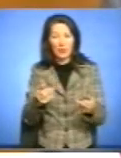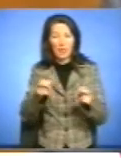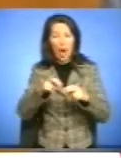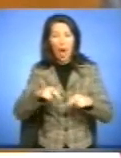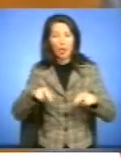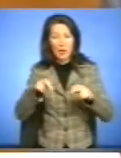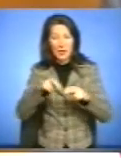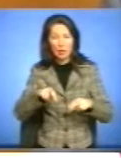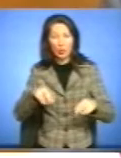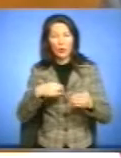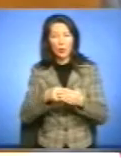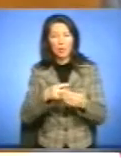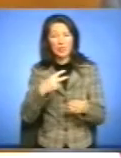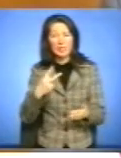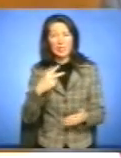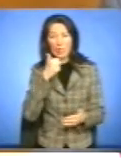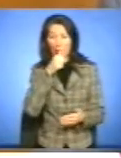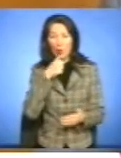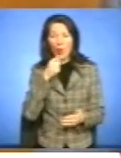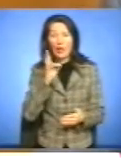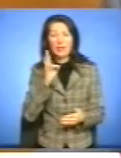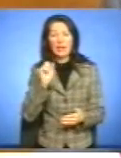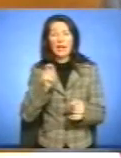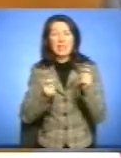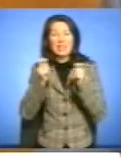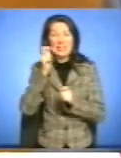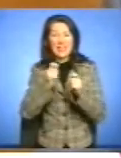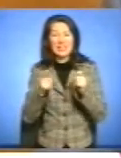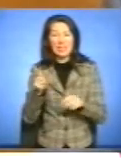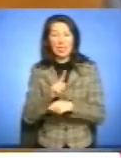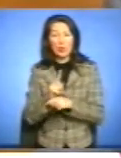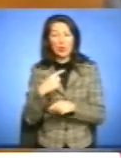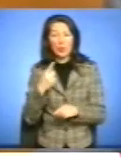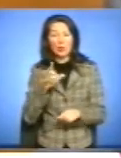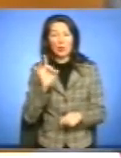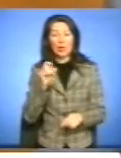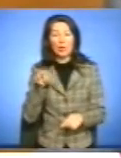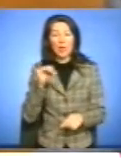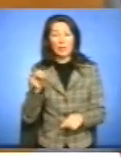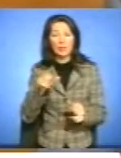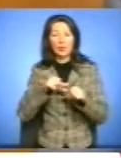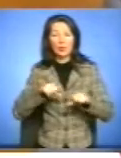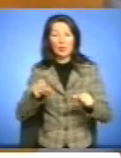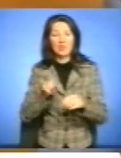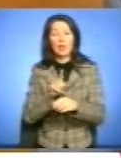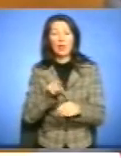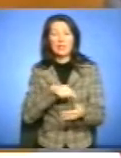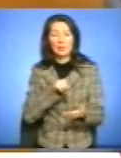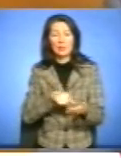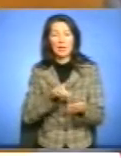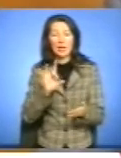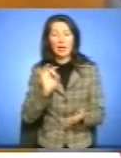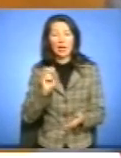розглянути бюджет 2013 року на сесії Тернопільської обласної ради. Це комісія з питань регламенту, депутатської етики та